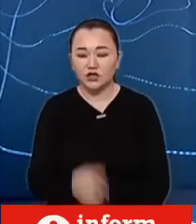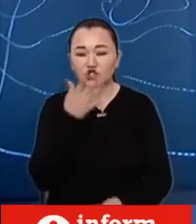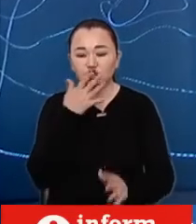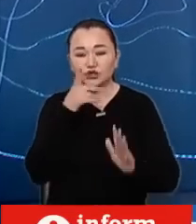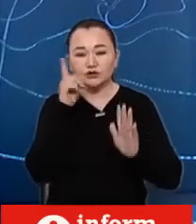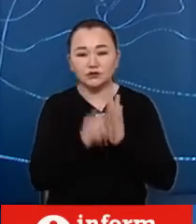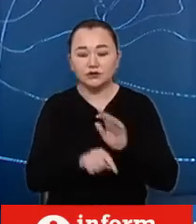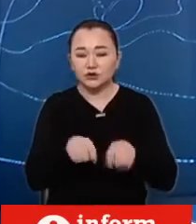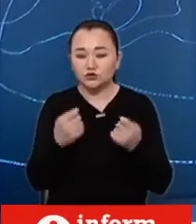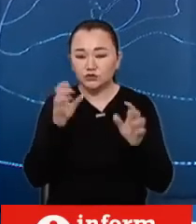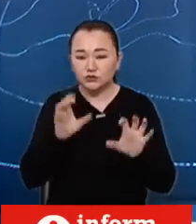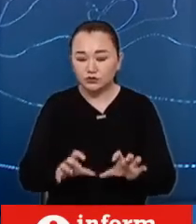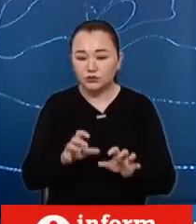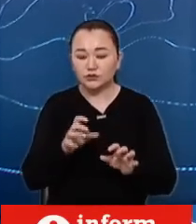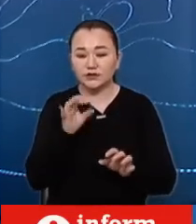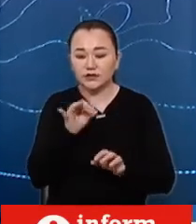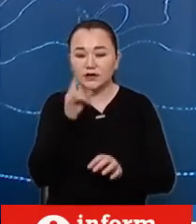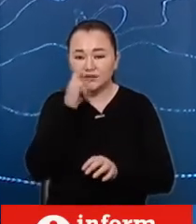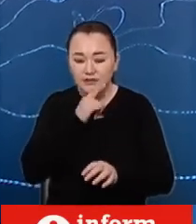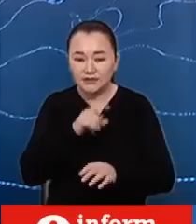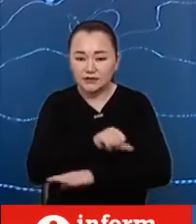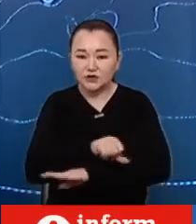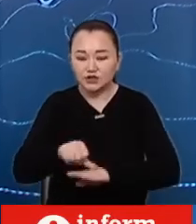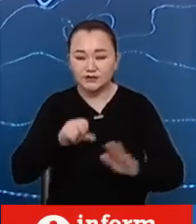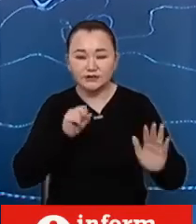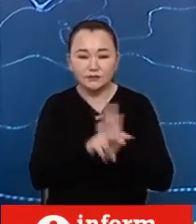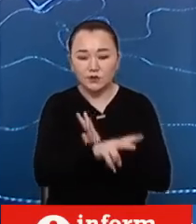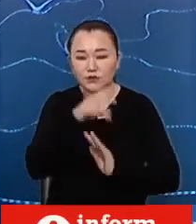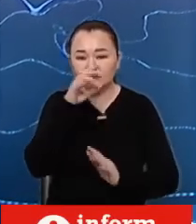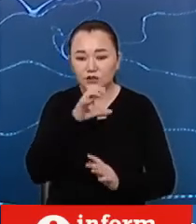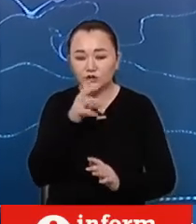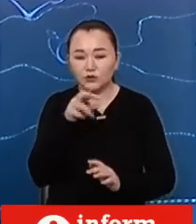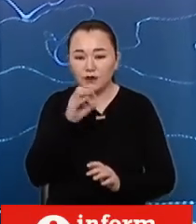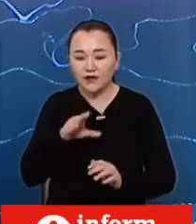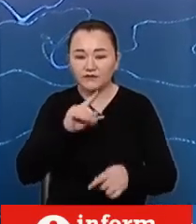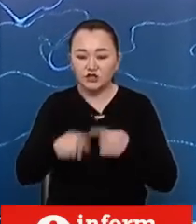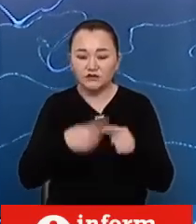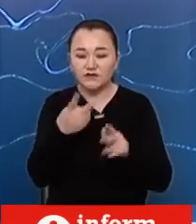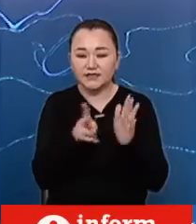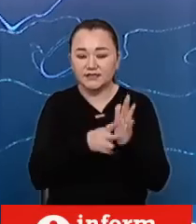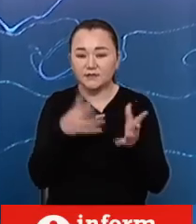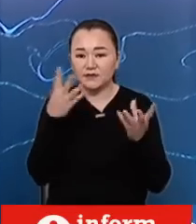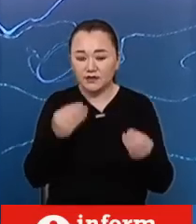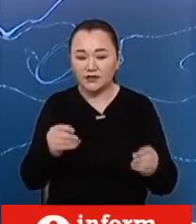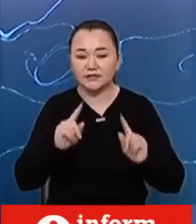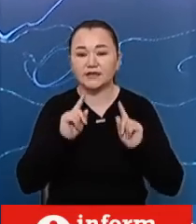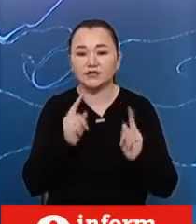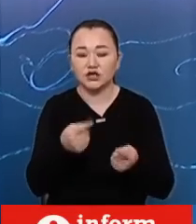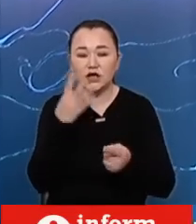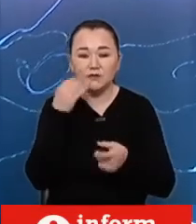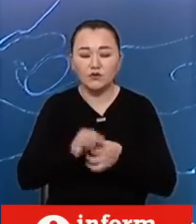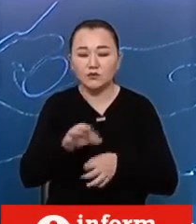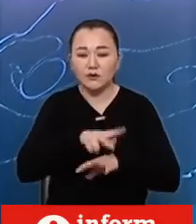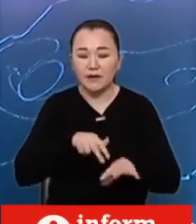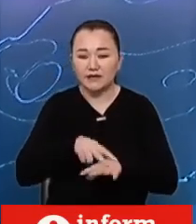Шекараны заңсыз кесіп өтіп, Қазақстан аумағынан қашып кеткен Серік Күдебаев тура 27 күннен кейін ұсталды. Алматы облыстық